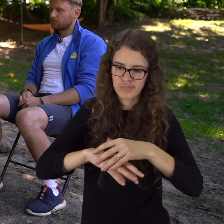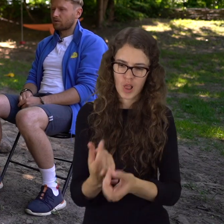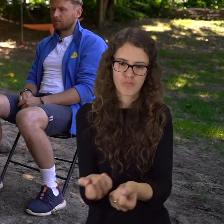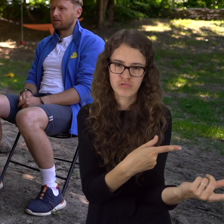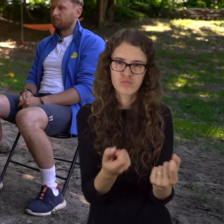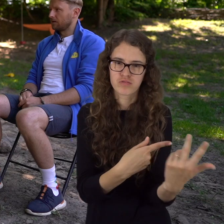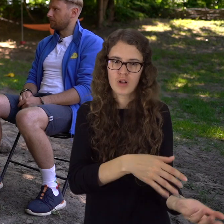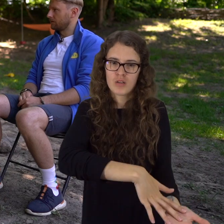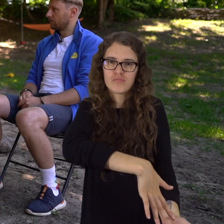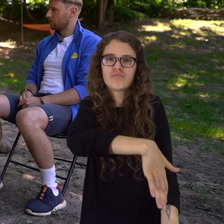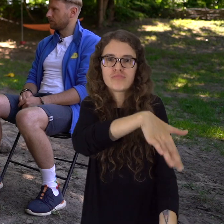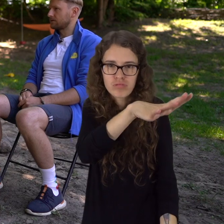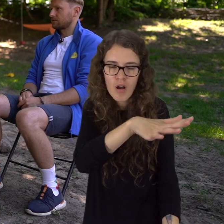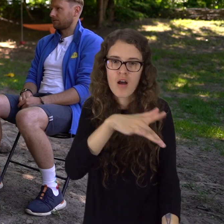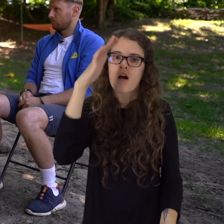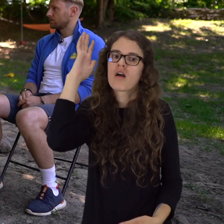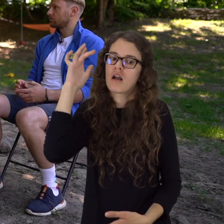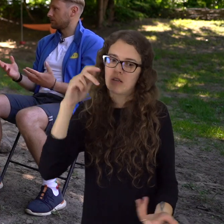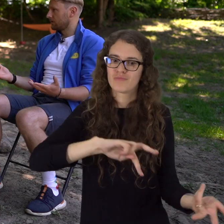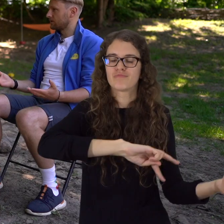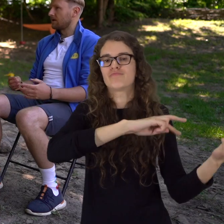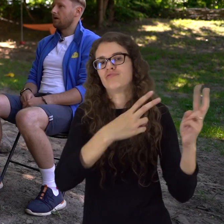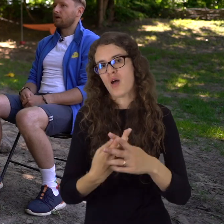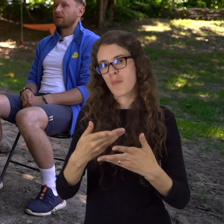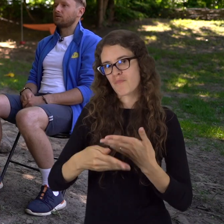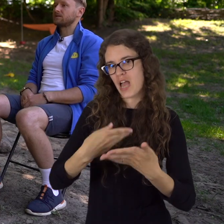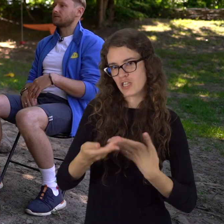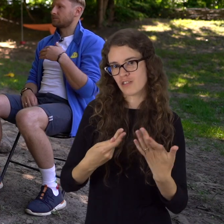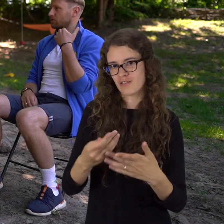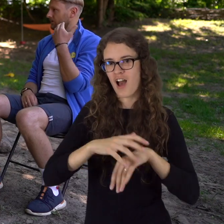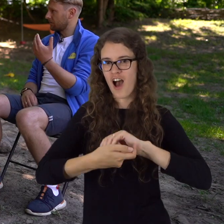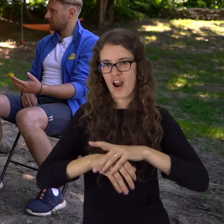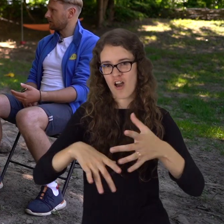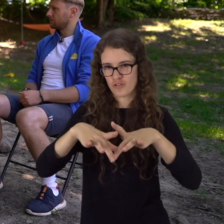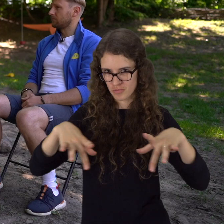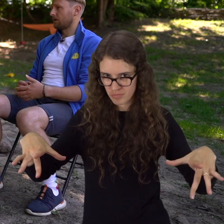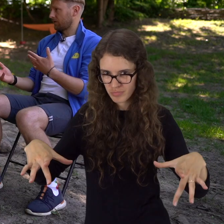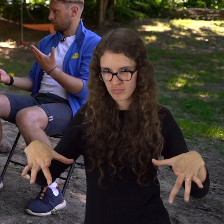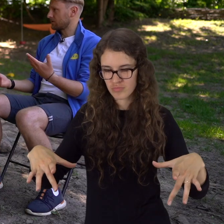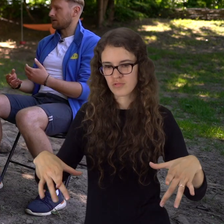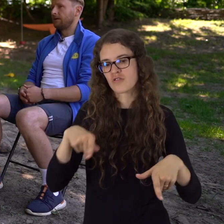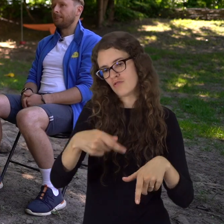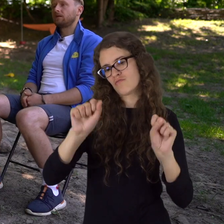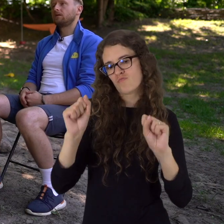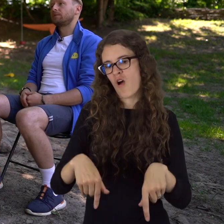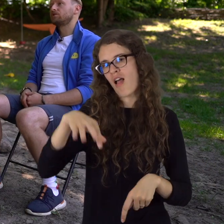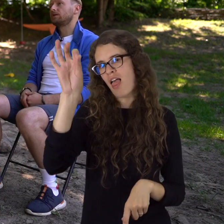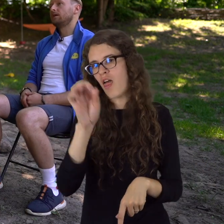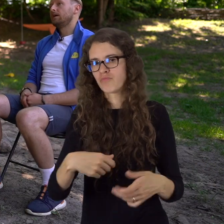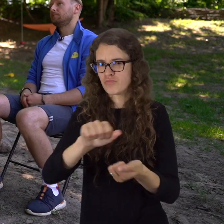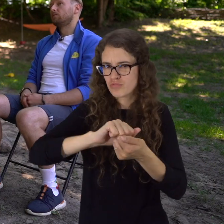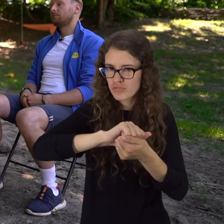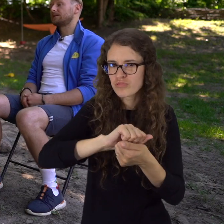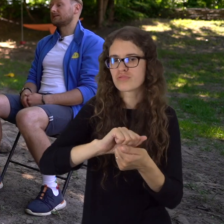tikrai sunaudojam labai, labai daug, nes vaikų skaičius didelis, plaunamės rankas prieš kiekvieną maitinimą, na, prieš maistą ir panašiai,